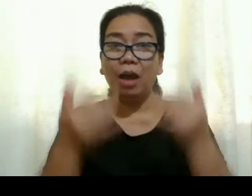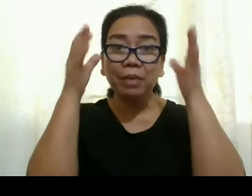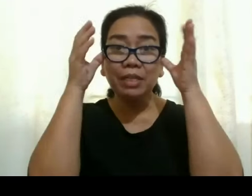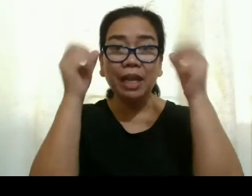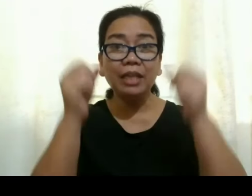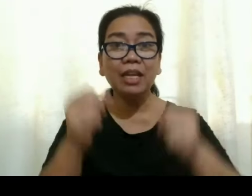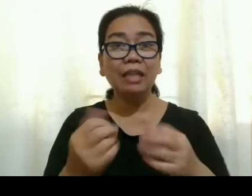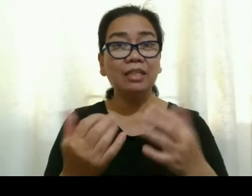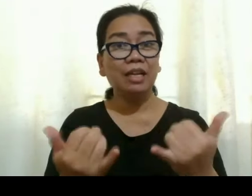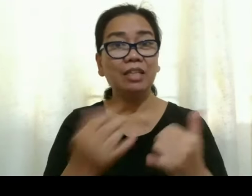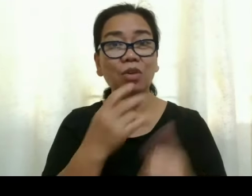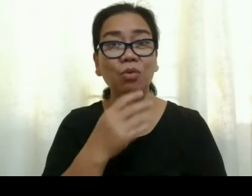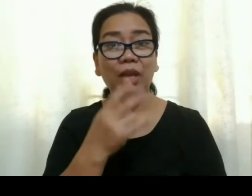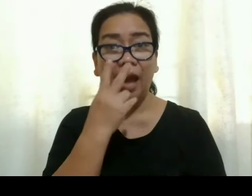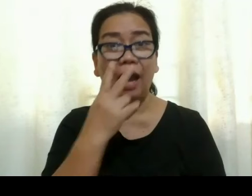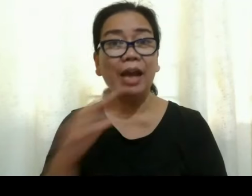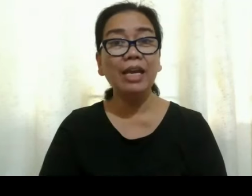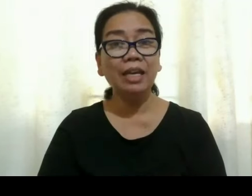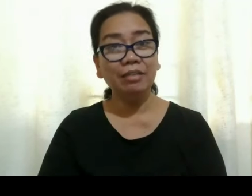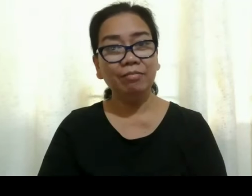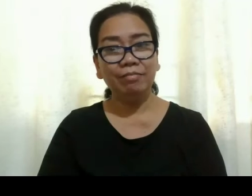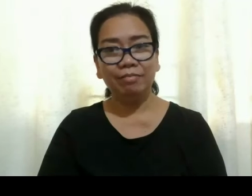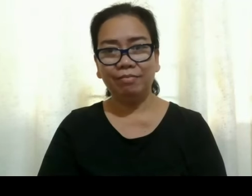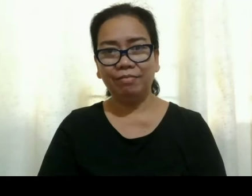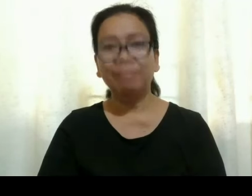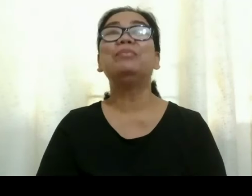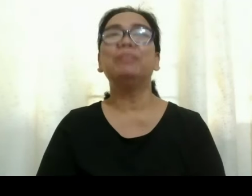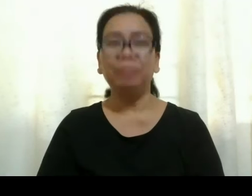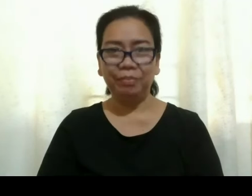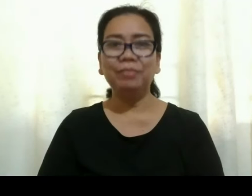Ngayon, ang presidente natin sa kasalukuyan ay